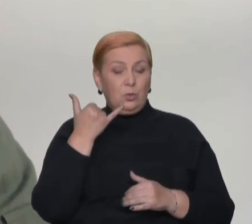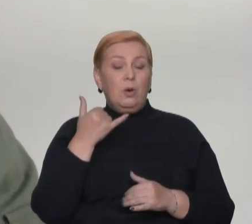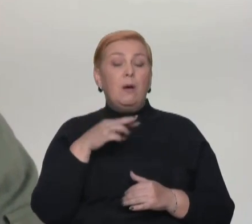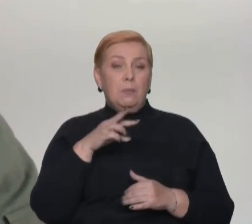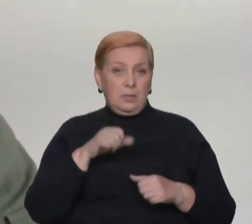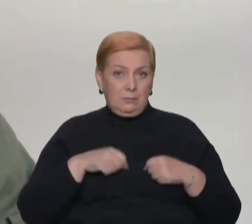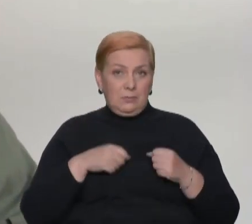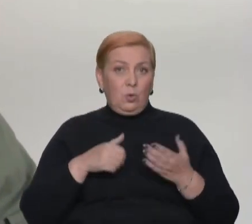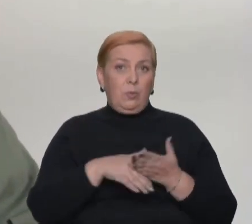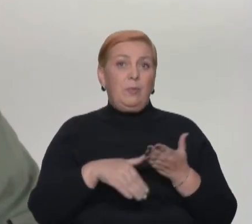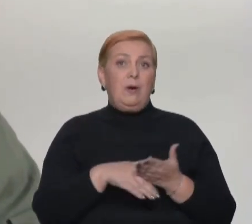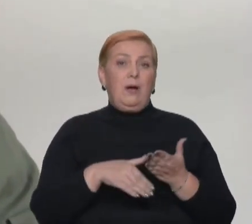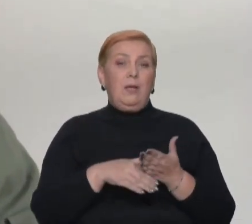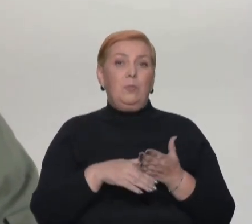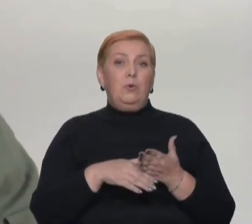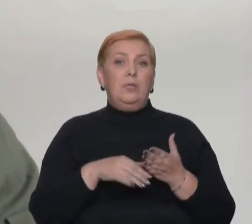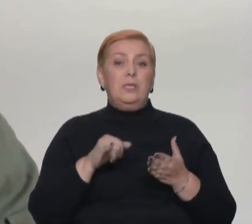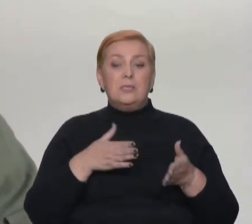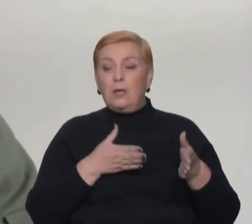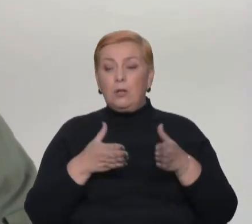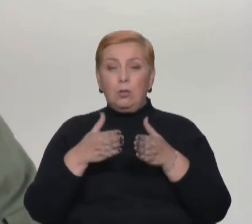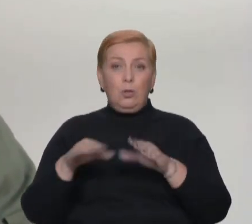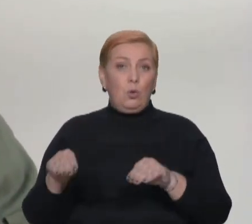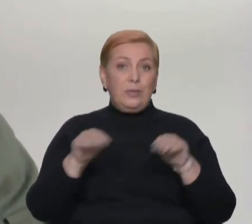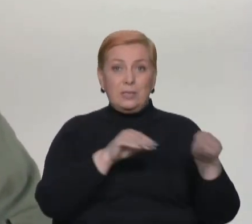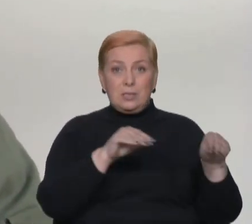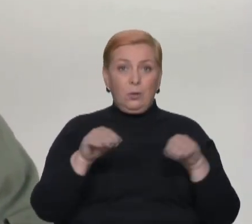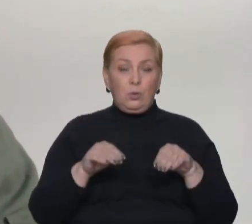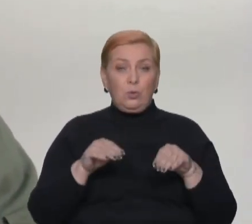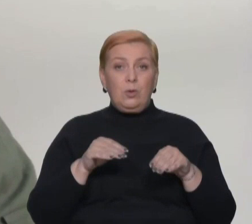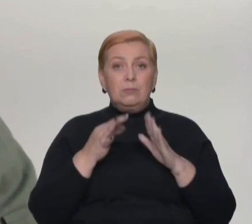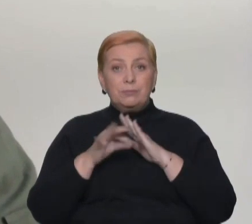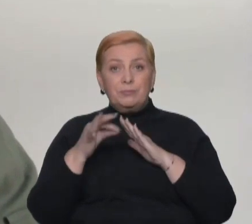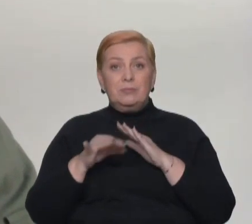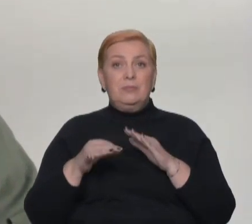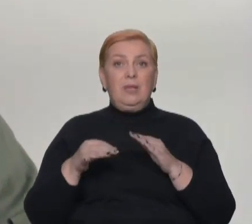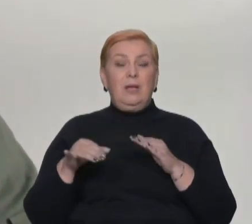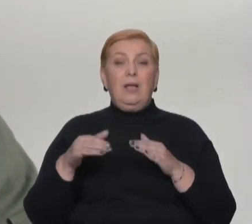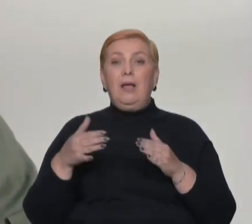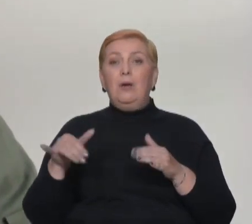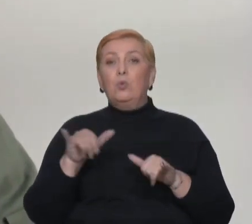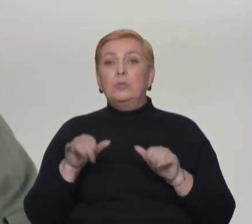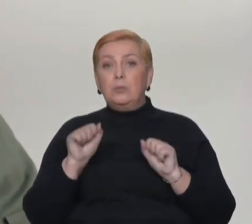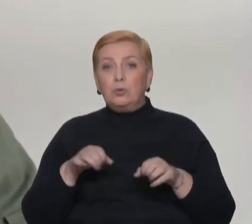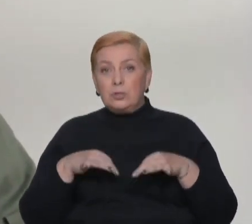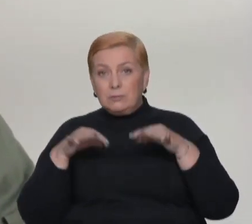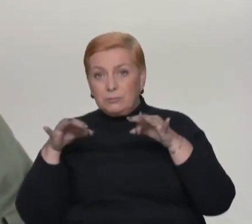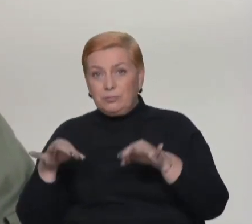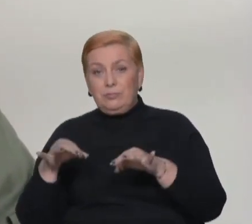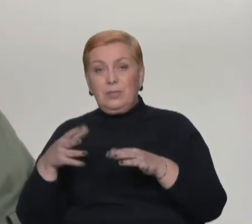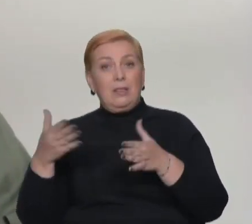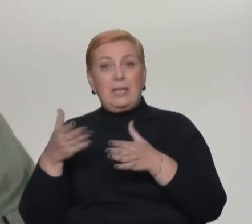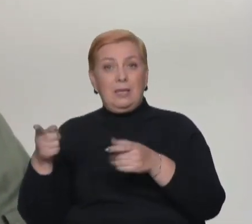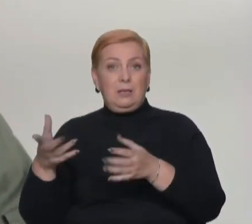допомагае з логико туди хати де людей можуть прийняти на жаль пой Шлях або через звичайно